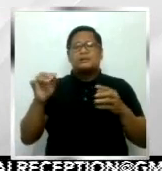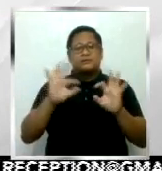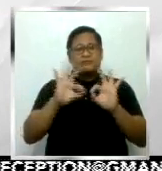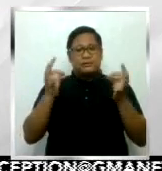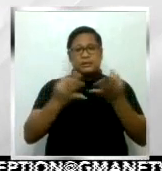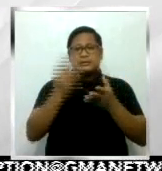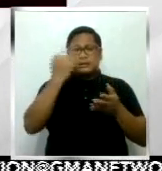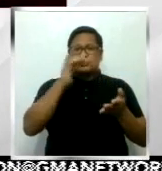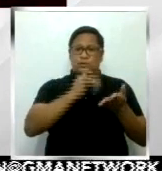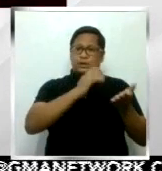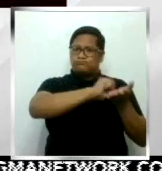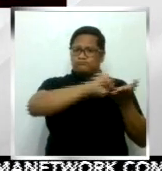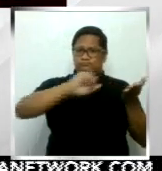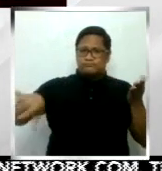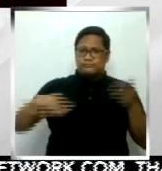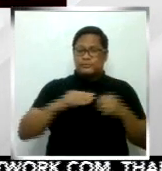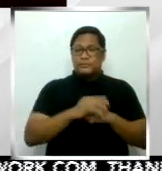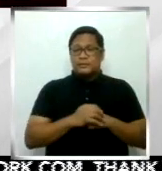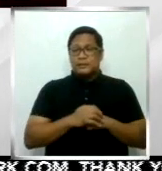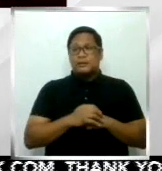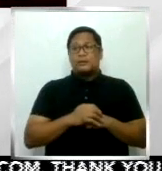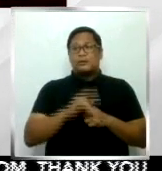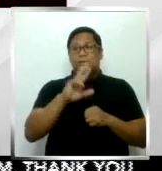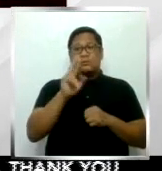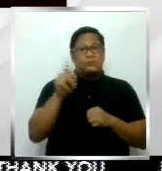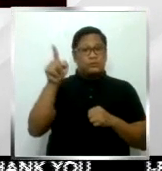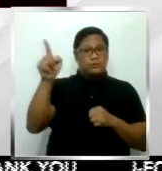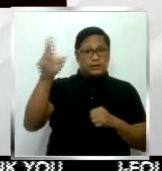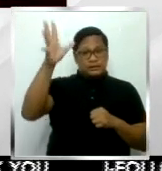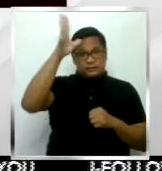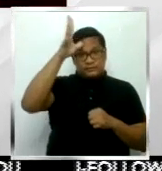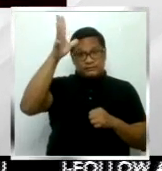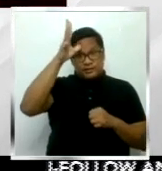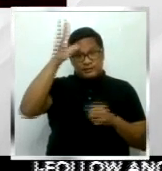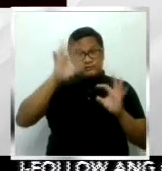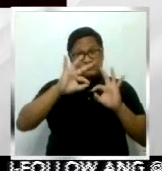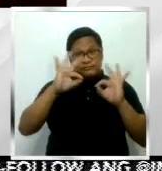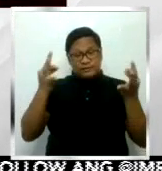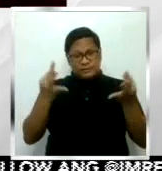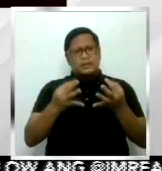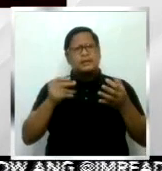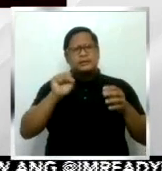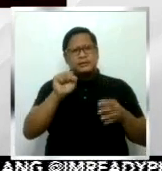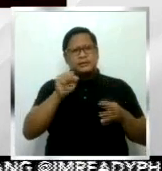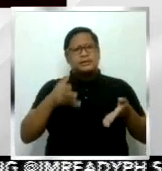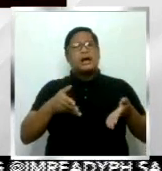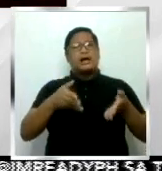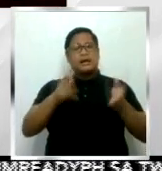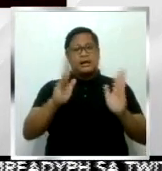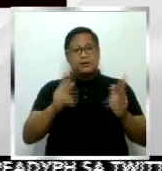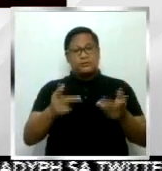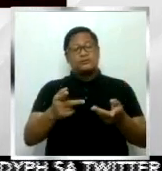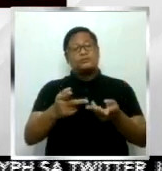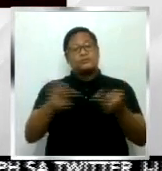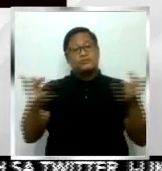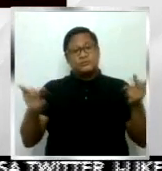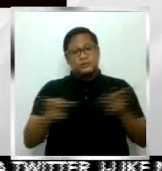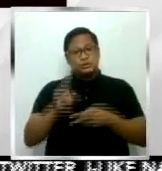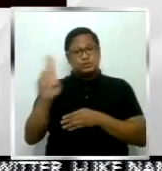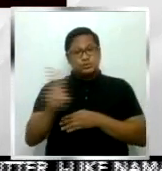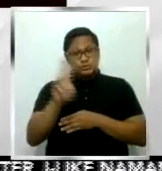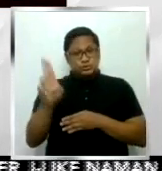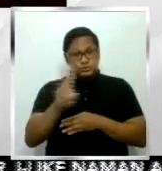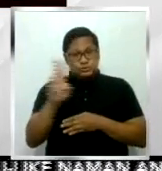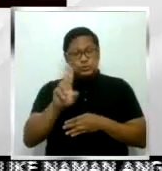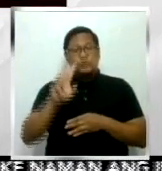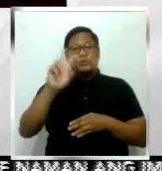ito. Noong aktibo pa raw sa serbisyo ang ama ni De Los Santos, pinayagan daw itong gamitin ang pasilidad sa kondisyon na sa oras na magretiro